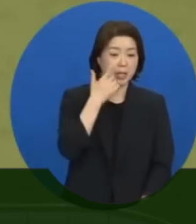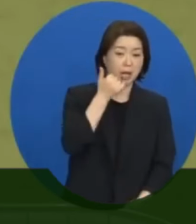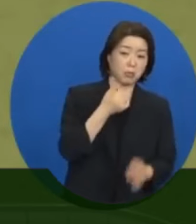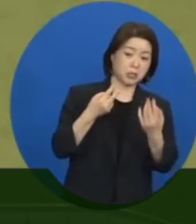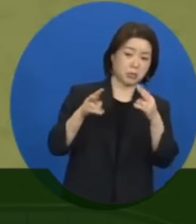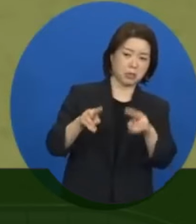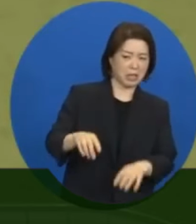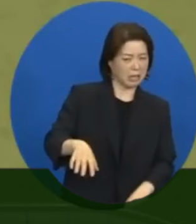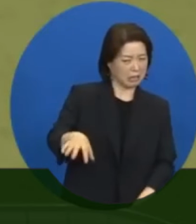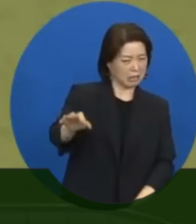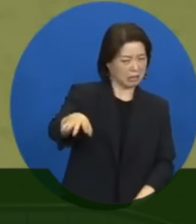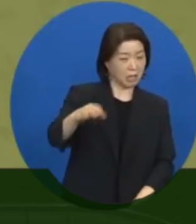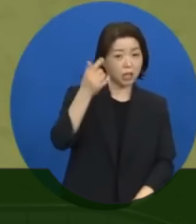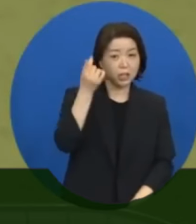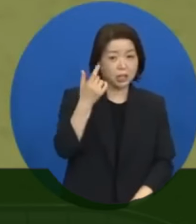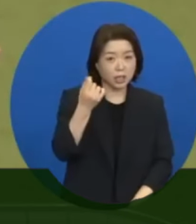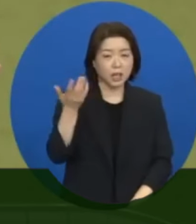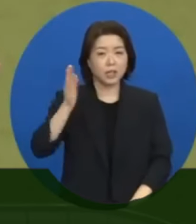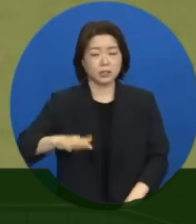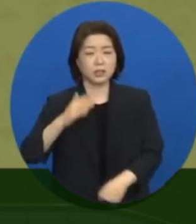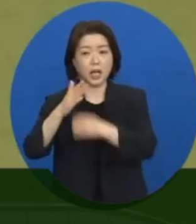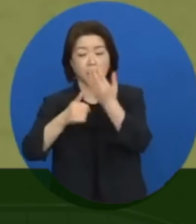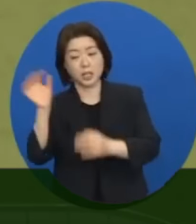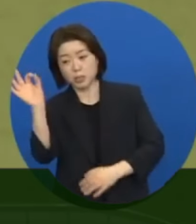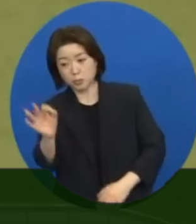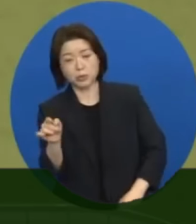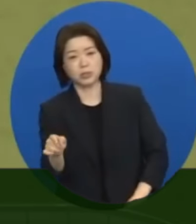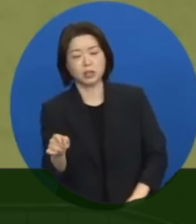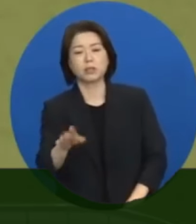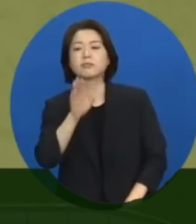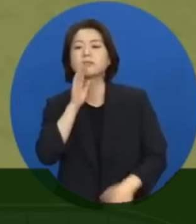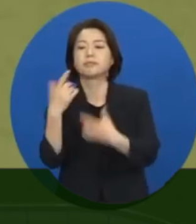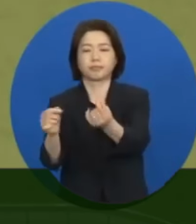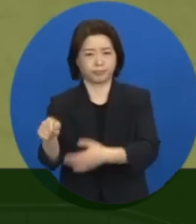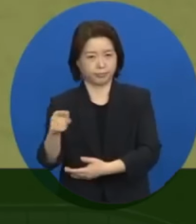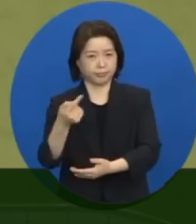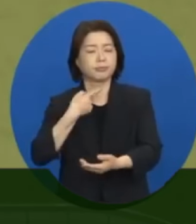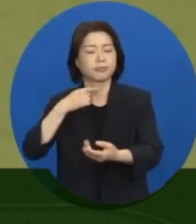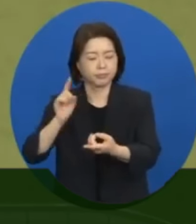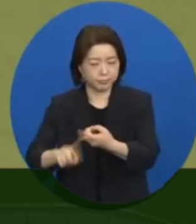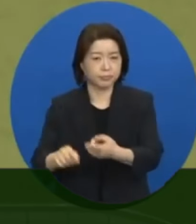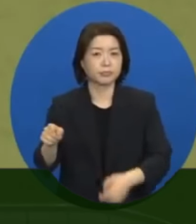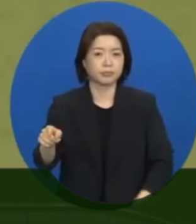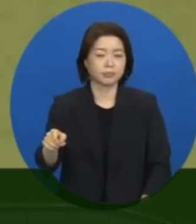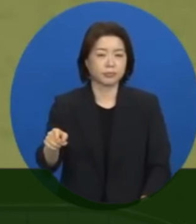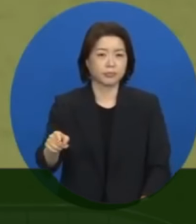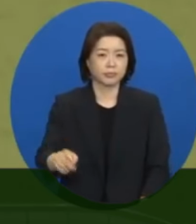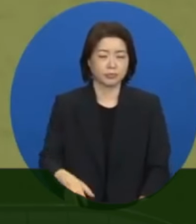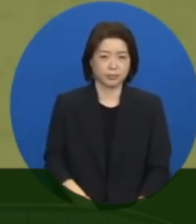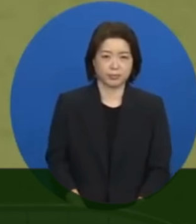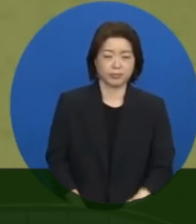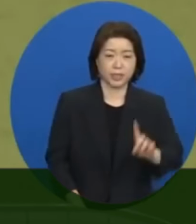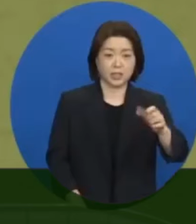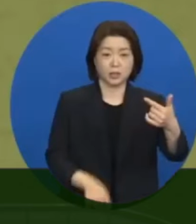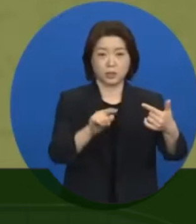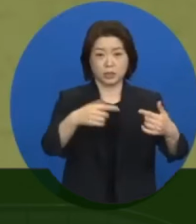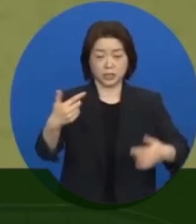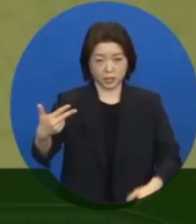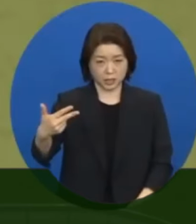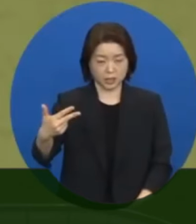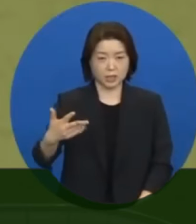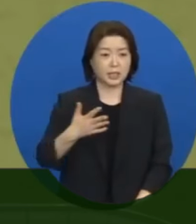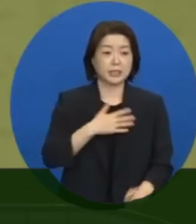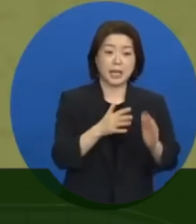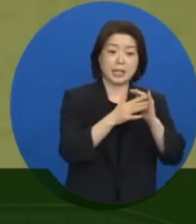아닌데 하나님 보시기에는 맞다라고 판단하시는 겁니다 이것이 7절에 나는 사람이 판단하는 것처럼 그렇게